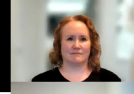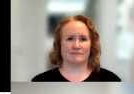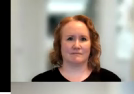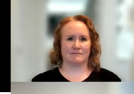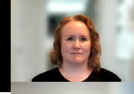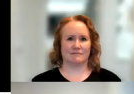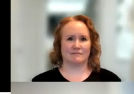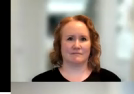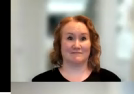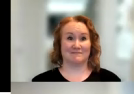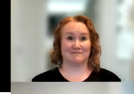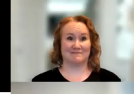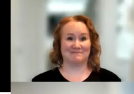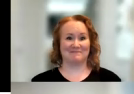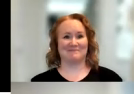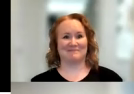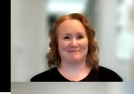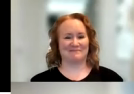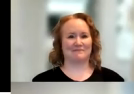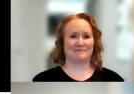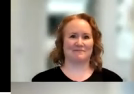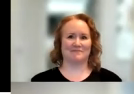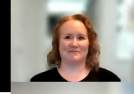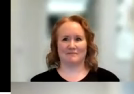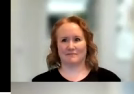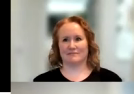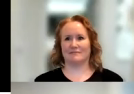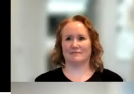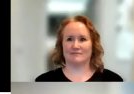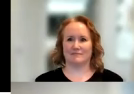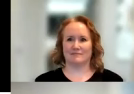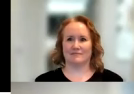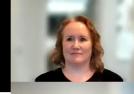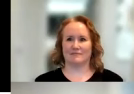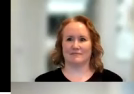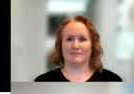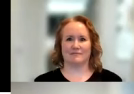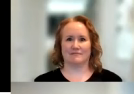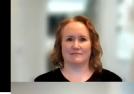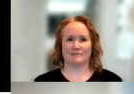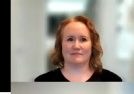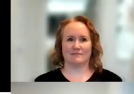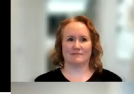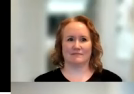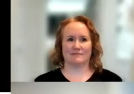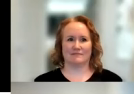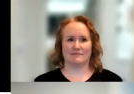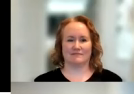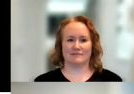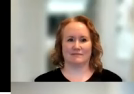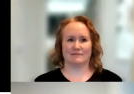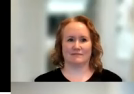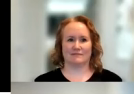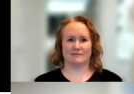alle varekategorier. Men dermed så har vi øverst der en liten huskeliste med de fem kategoriene av varer som innenfor